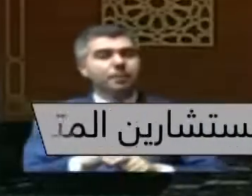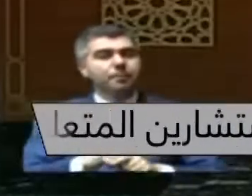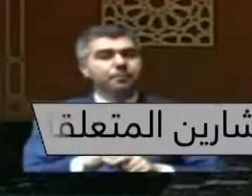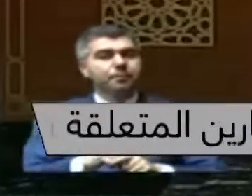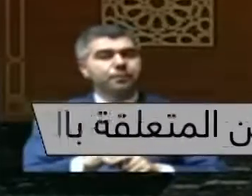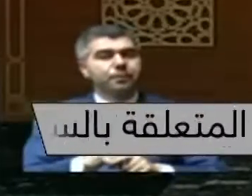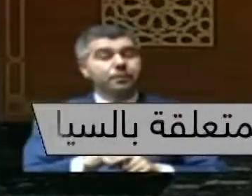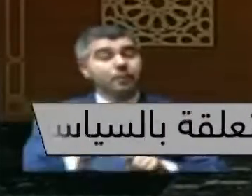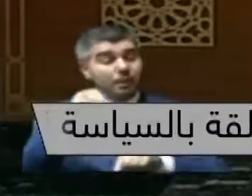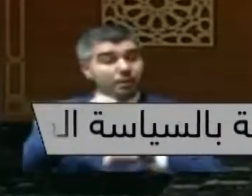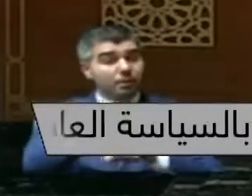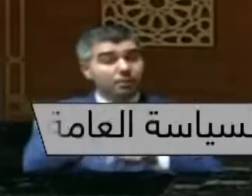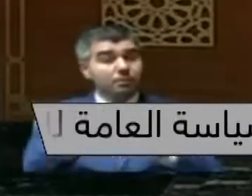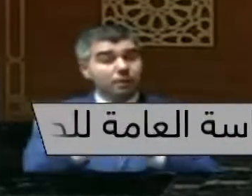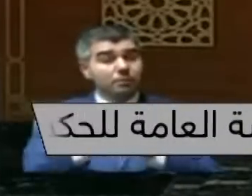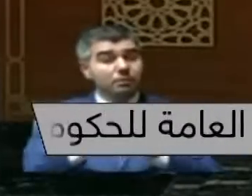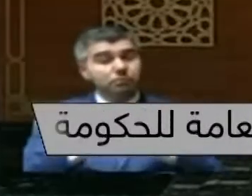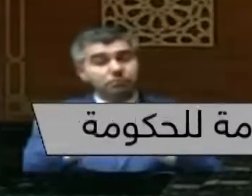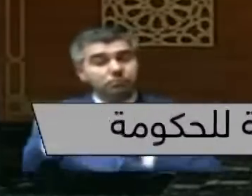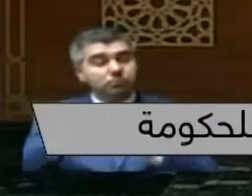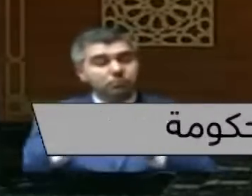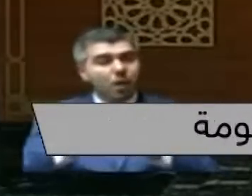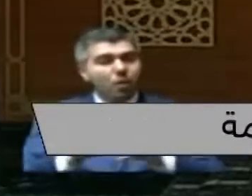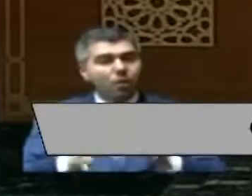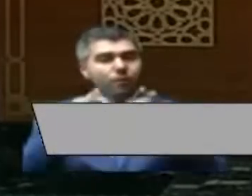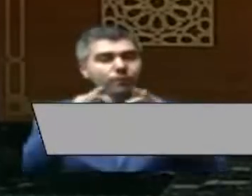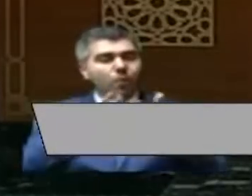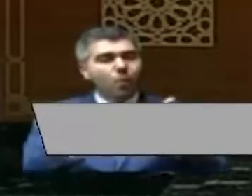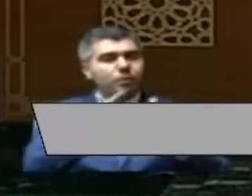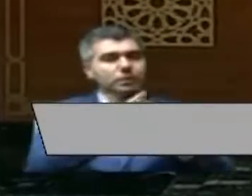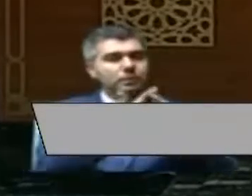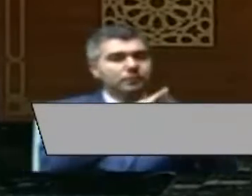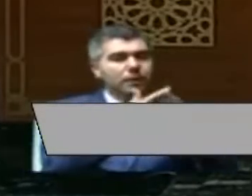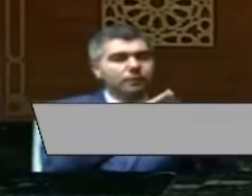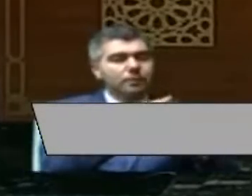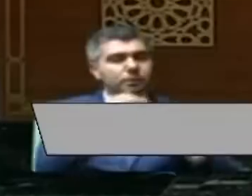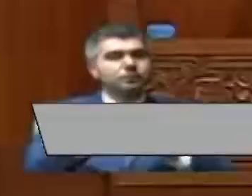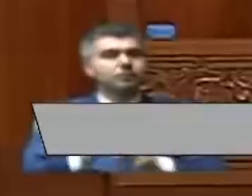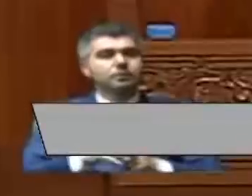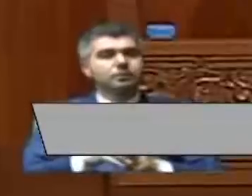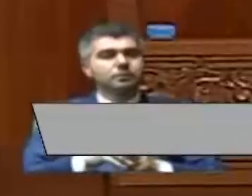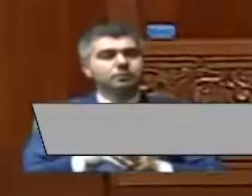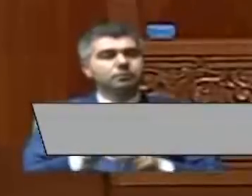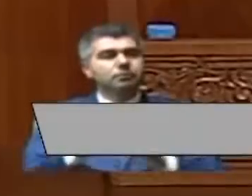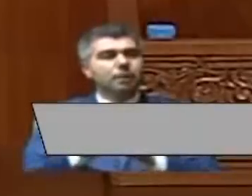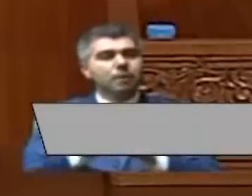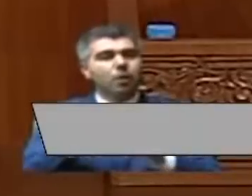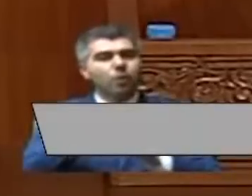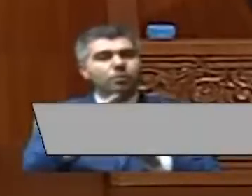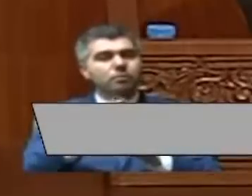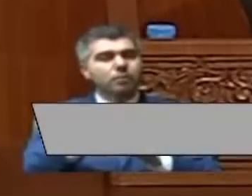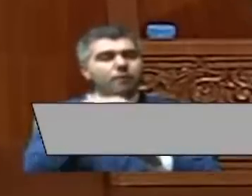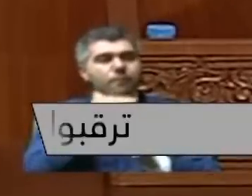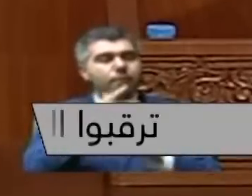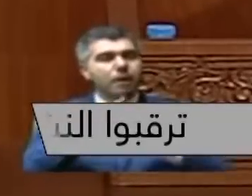وايضا الانسجام اثناء عمليه التقييم للمراجعه وتحقيق ما اسم مخطط التسريع الصناعي هو في